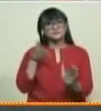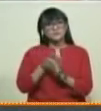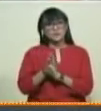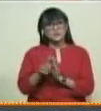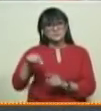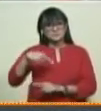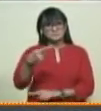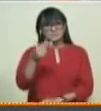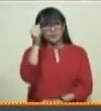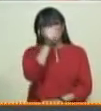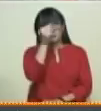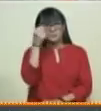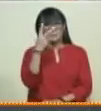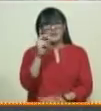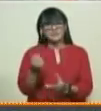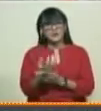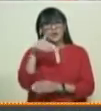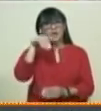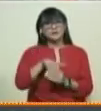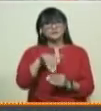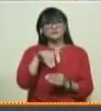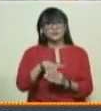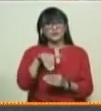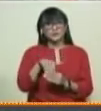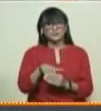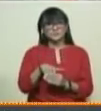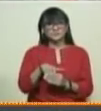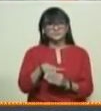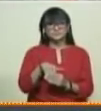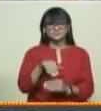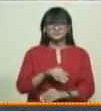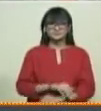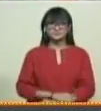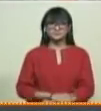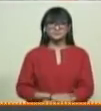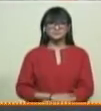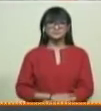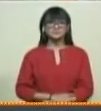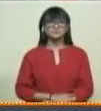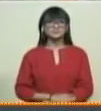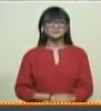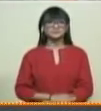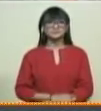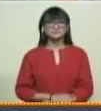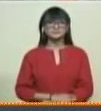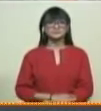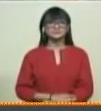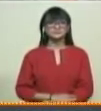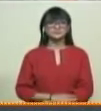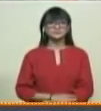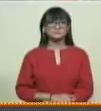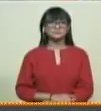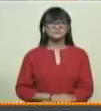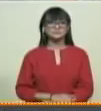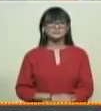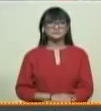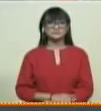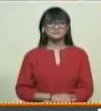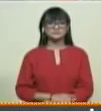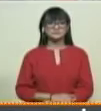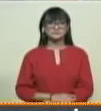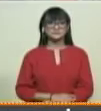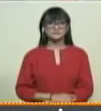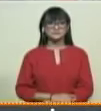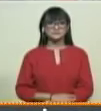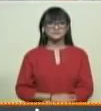próximo domingo 20 de mayo. 20 Mayıs'ta gerçekleşecek olan seçimlerdeki iyi dilekleriniz için de teşekkür